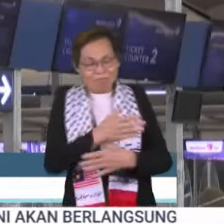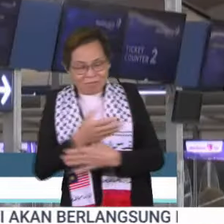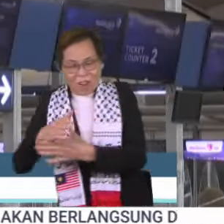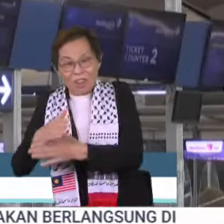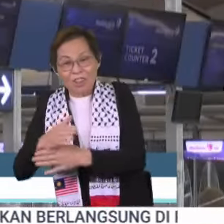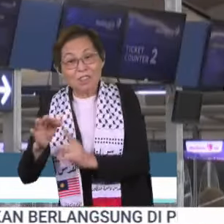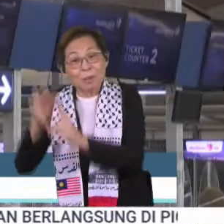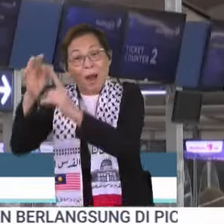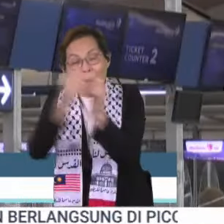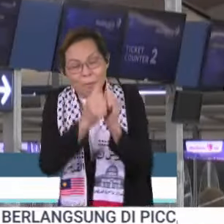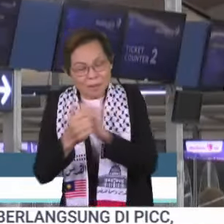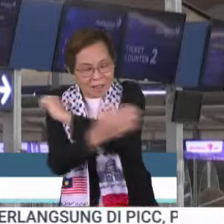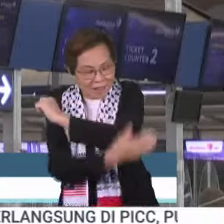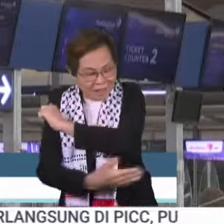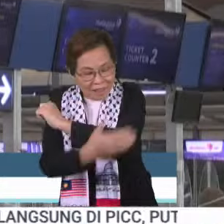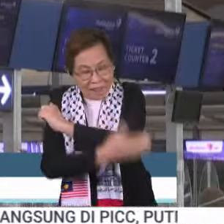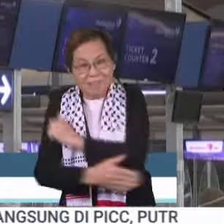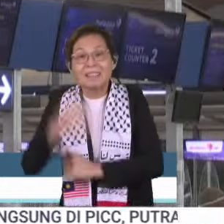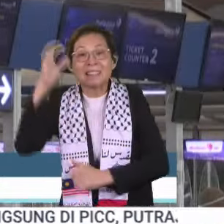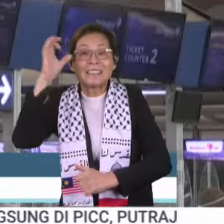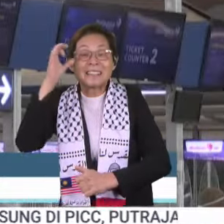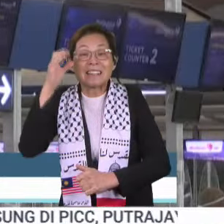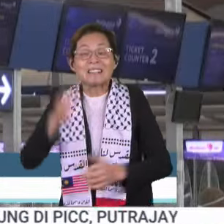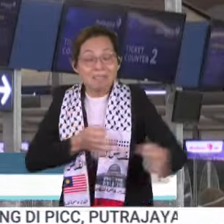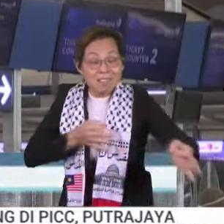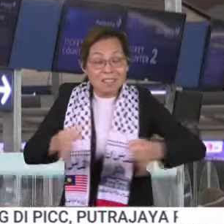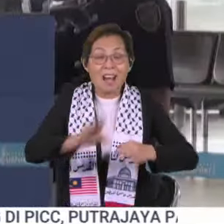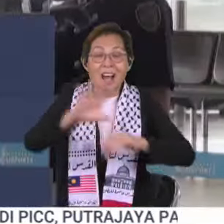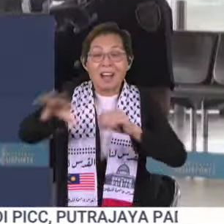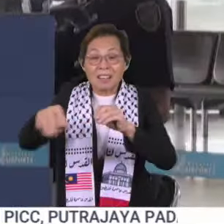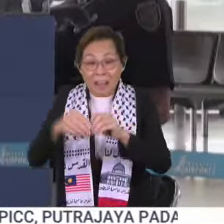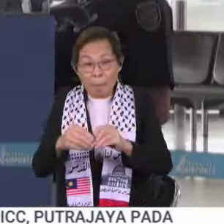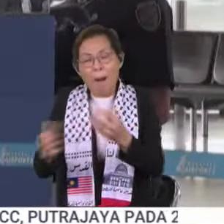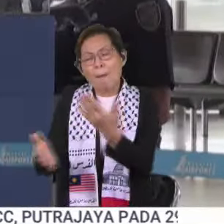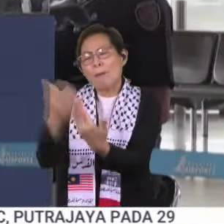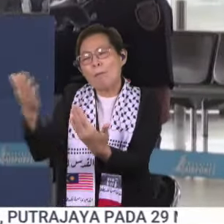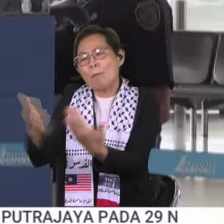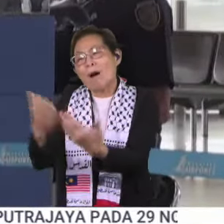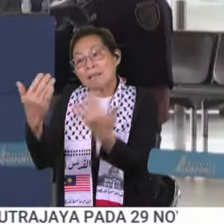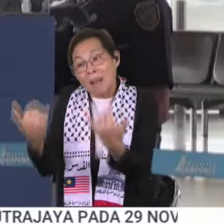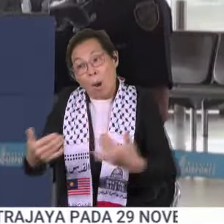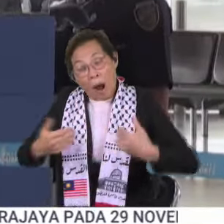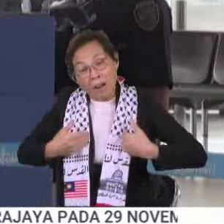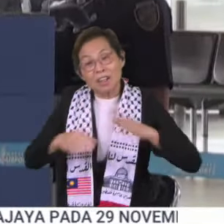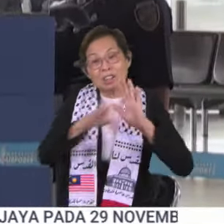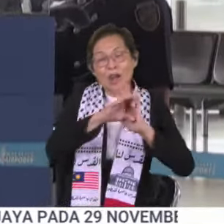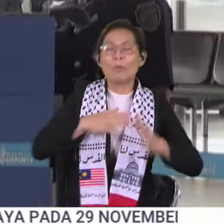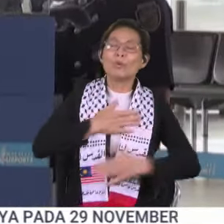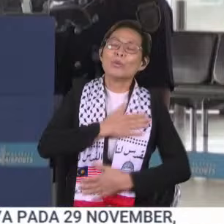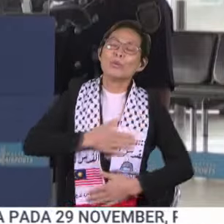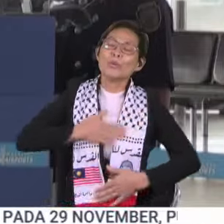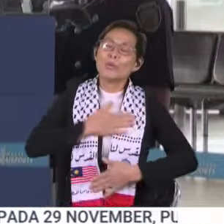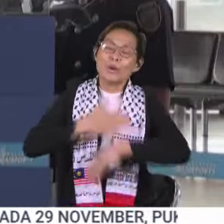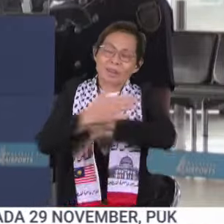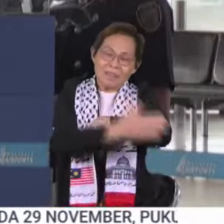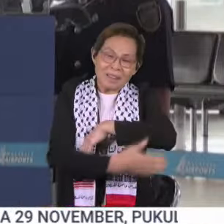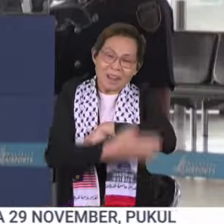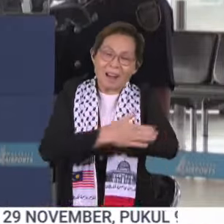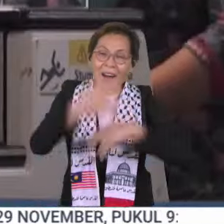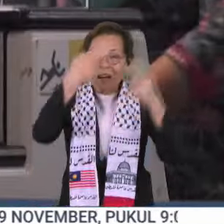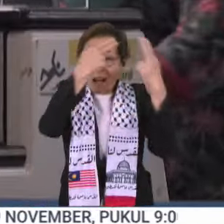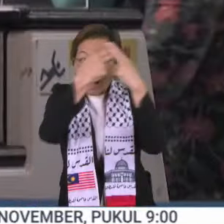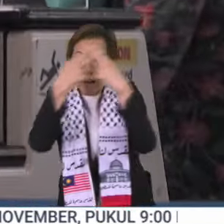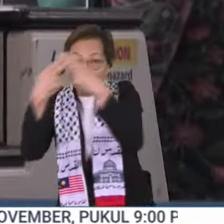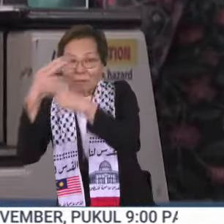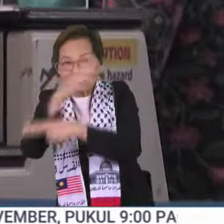strategik bersama negara tersebut jelasnya ini menambah kepada kemudahan sedia ada seperti yang dinikmati negara-negara Arab Saudi